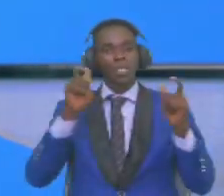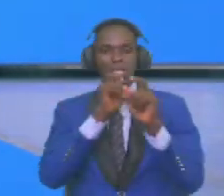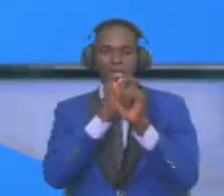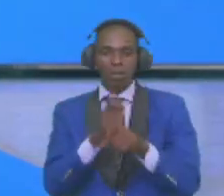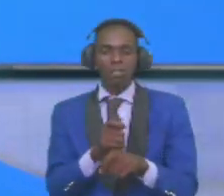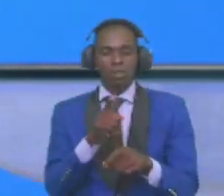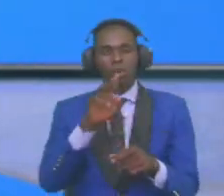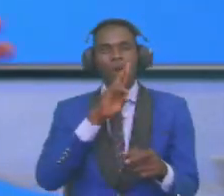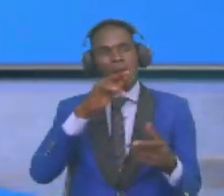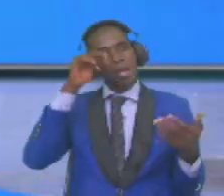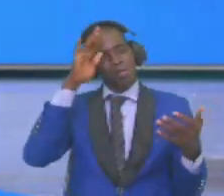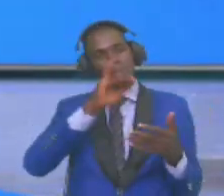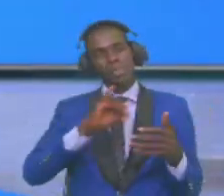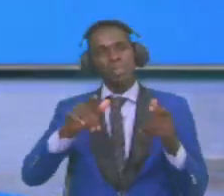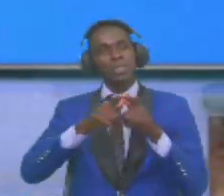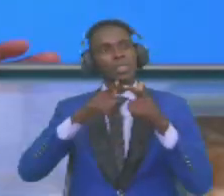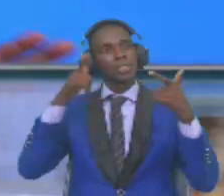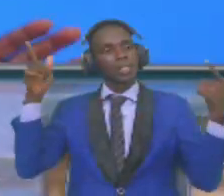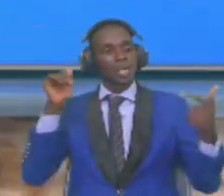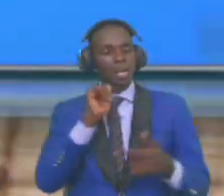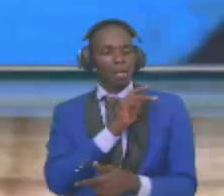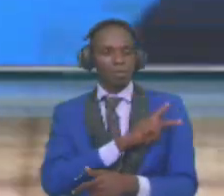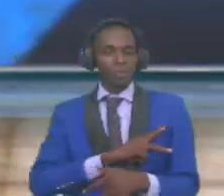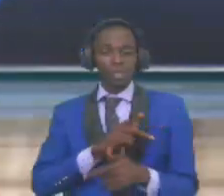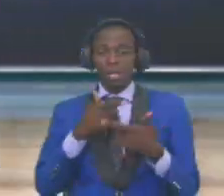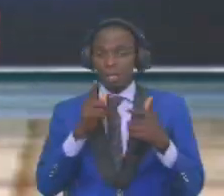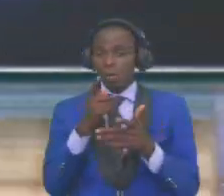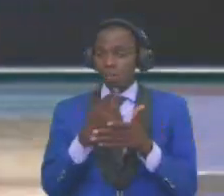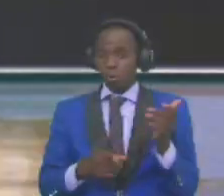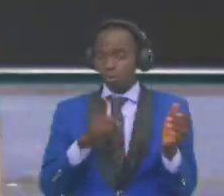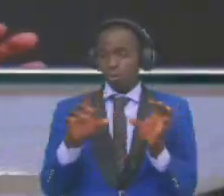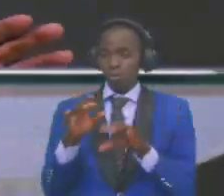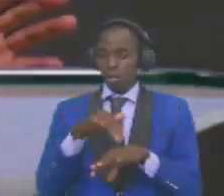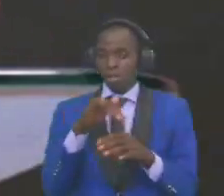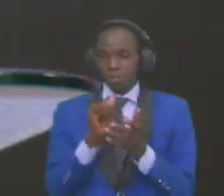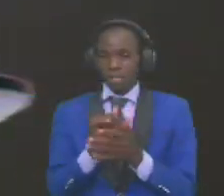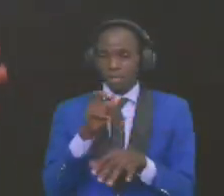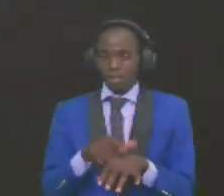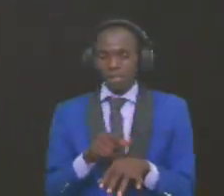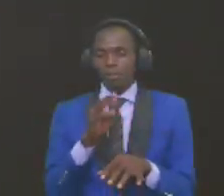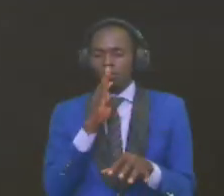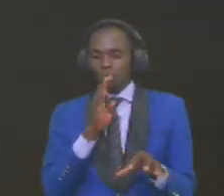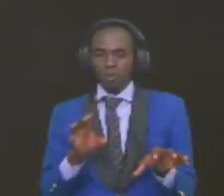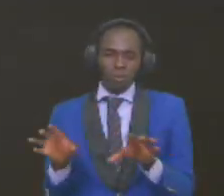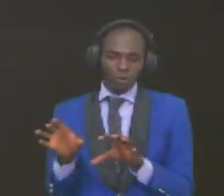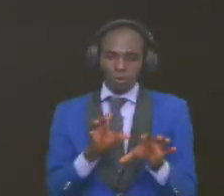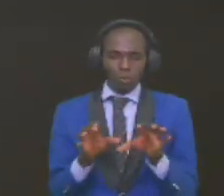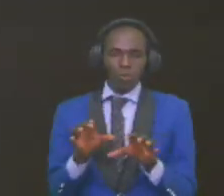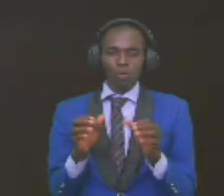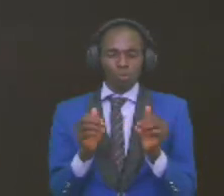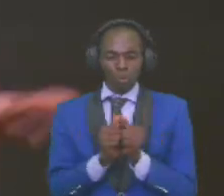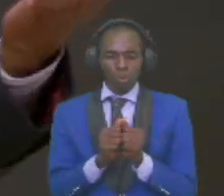tu attends fait dans l'appréciation que ce que tu fais en ce temps là soit fait avec